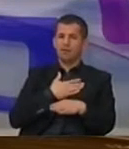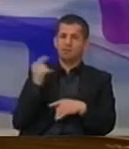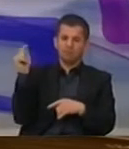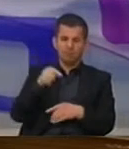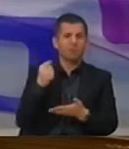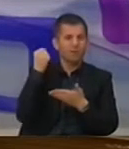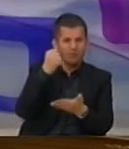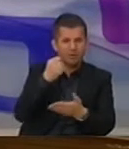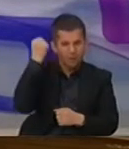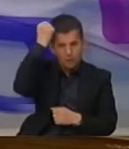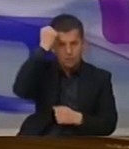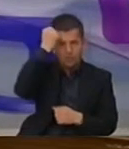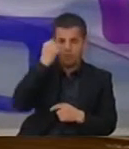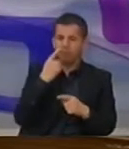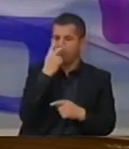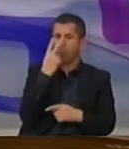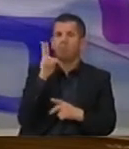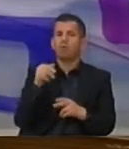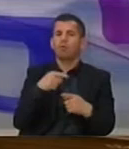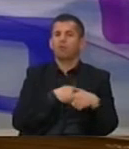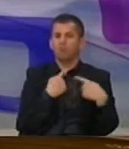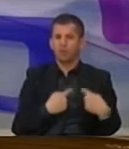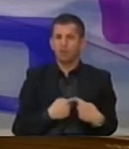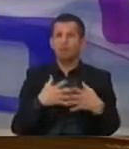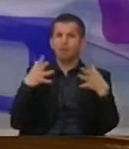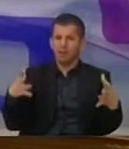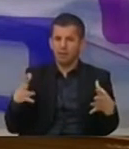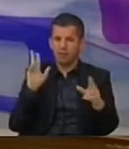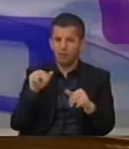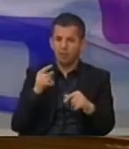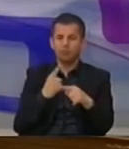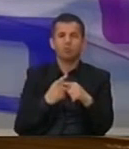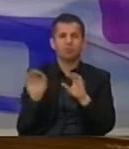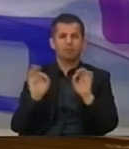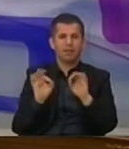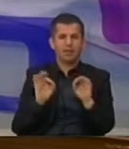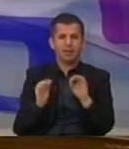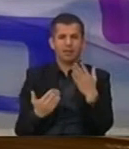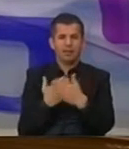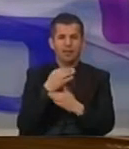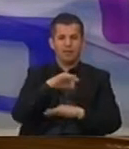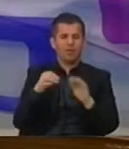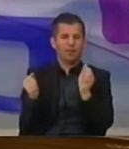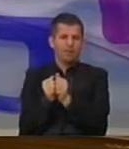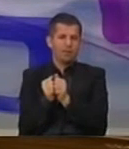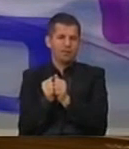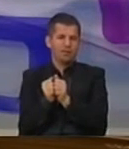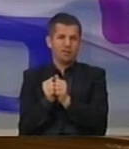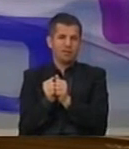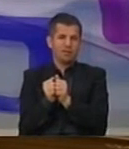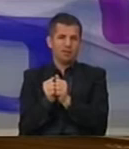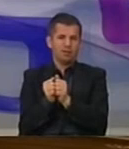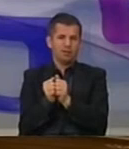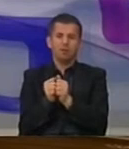të investojnë në Kosovë, kemi pa që kanë një vullnet jashtëzakonisht të madh dhe jemi në përgatitje të projekteve konkrete